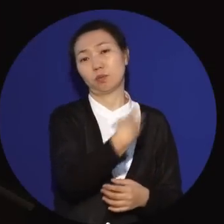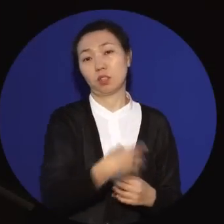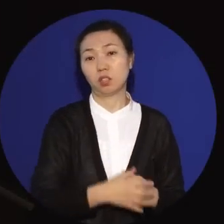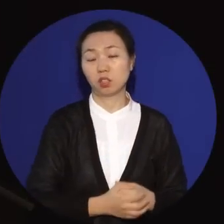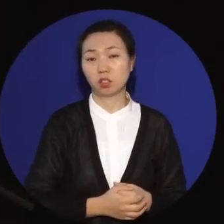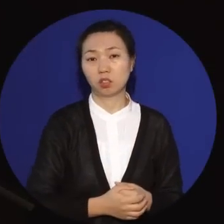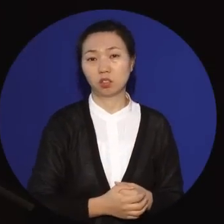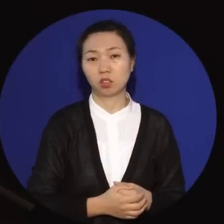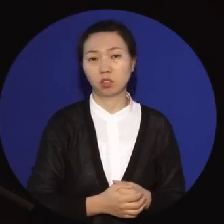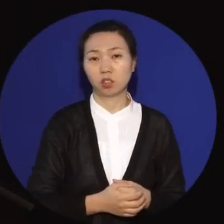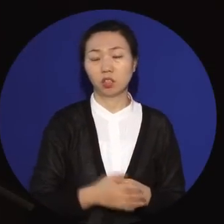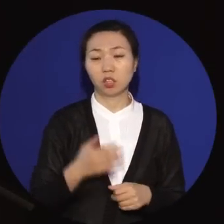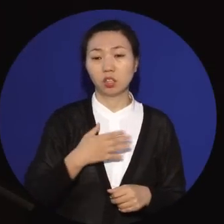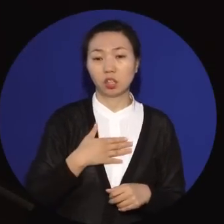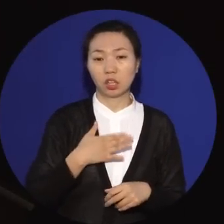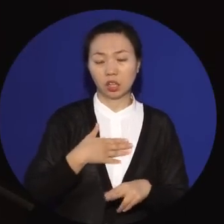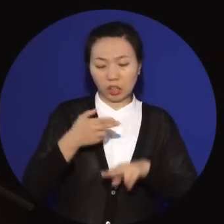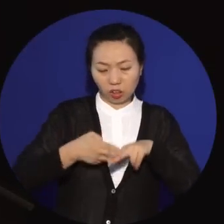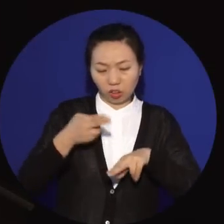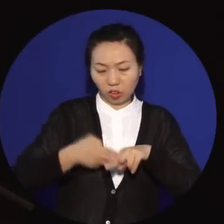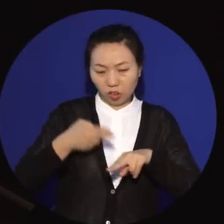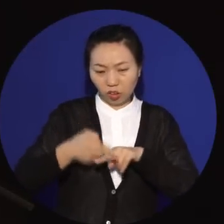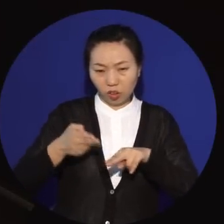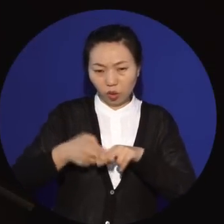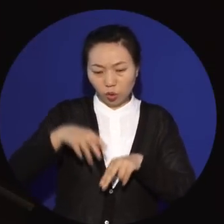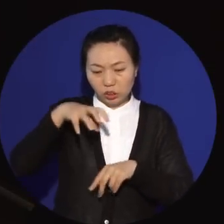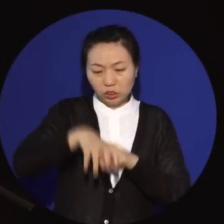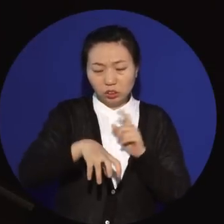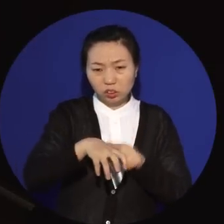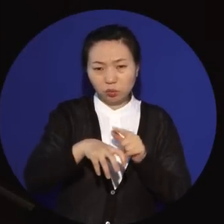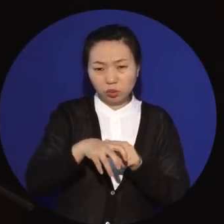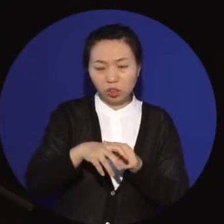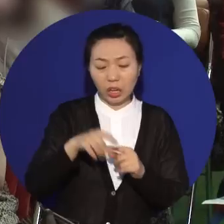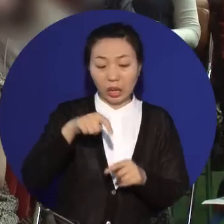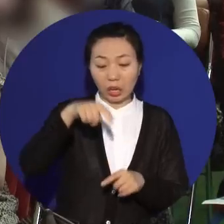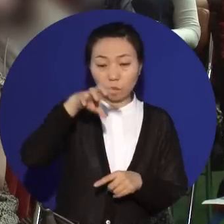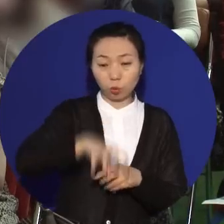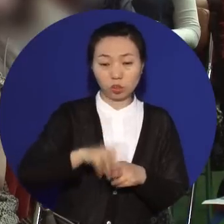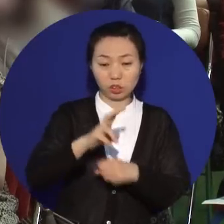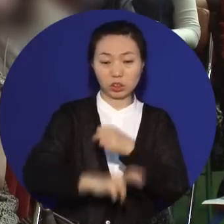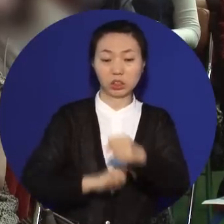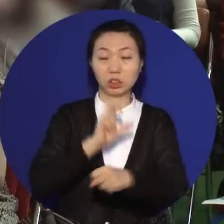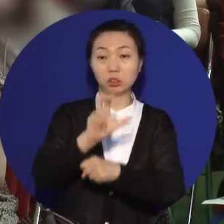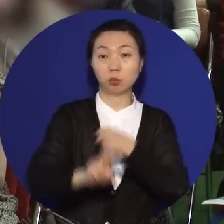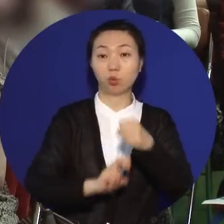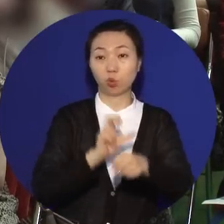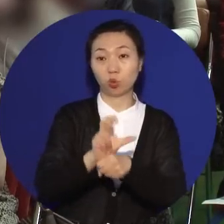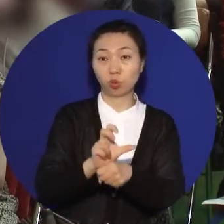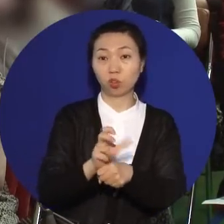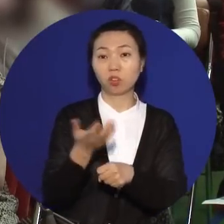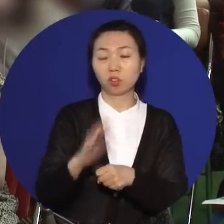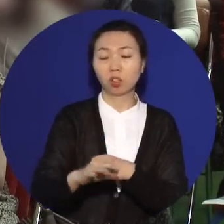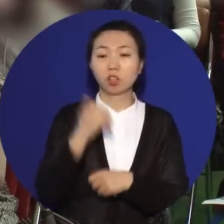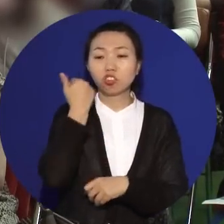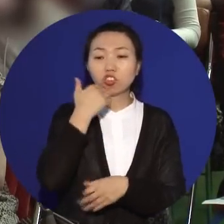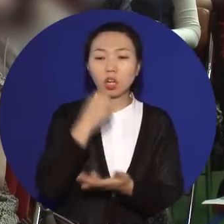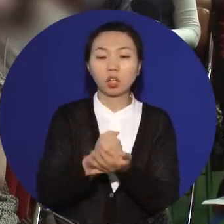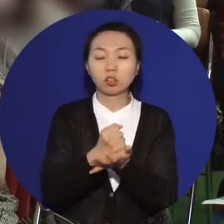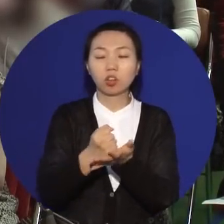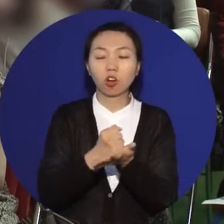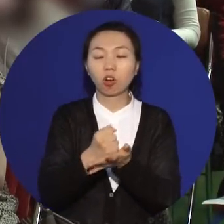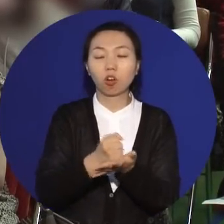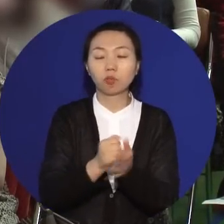제가 조그만 식당을 한 자리에서 25년을 했어요. 그러다 보니까 어느 사주 보는